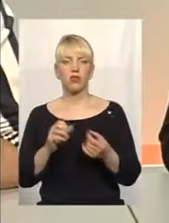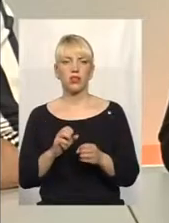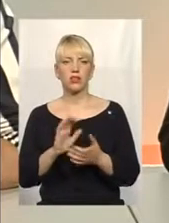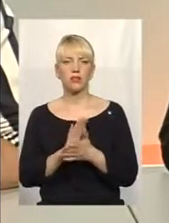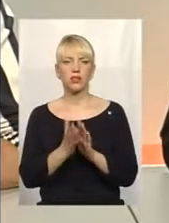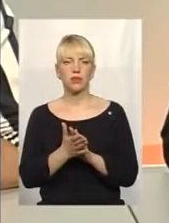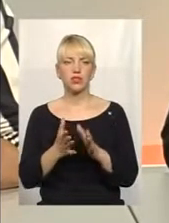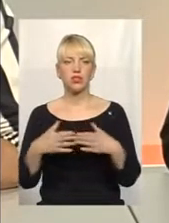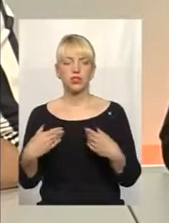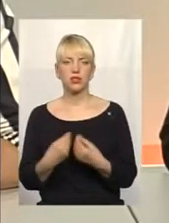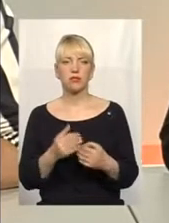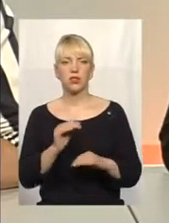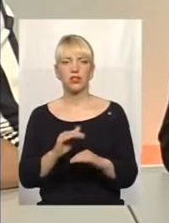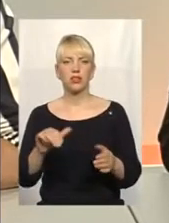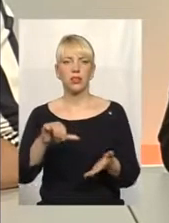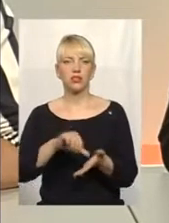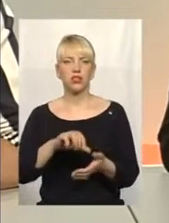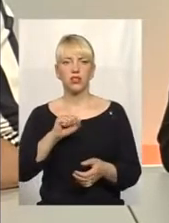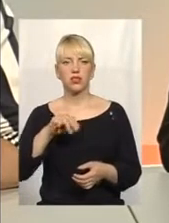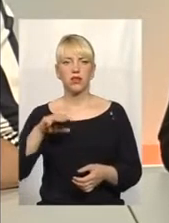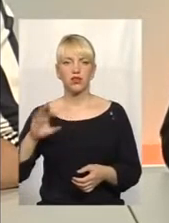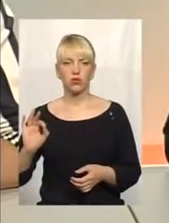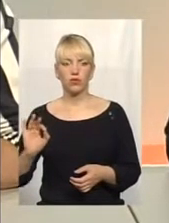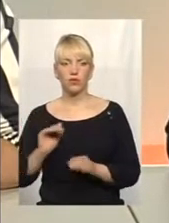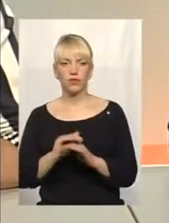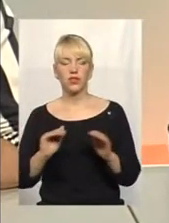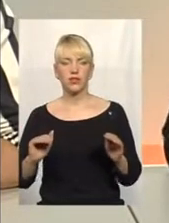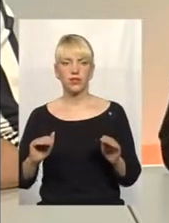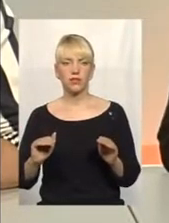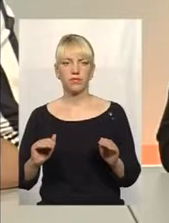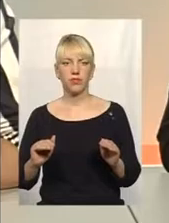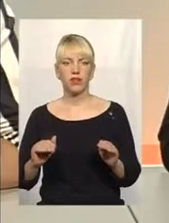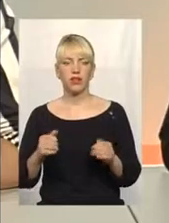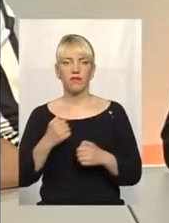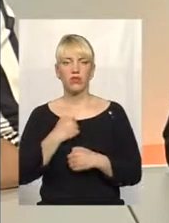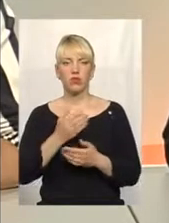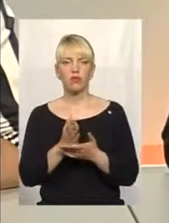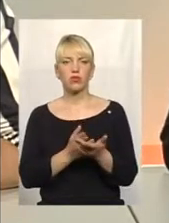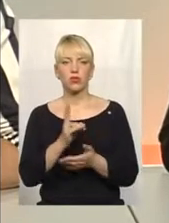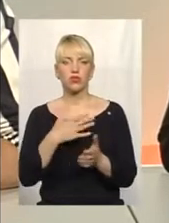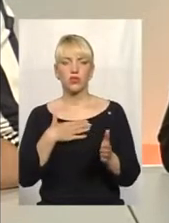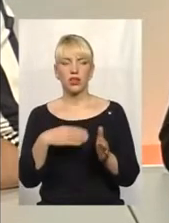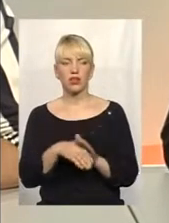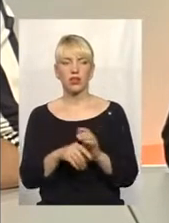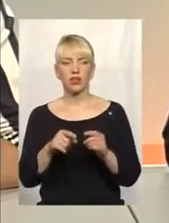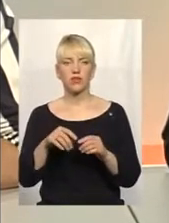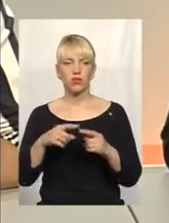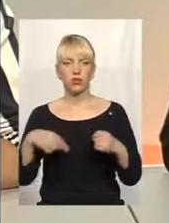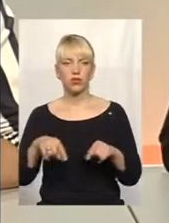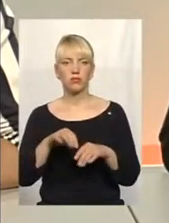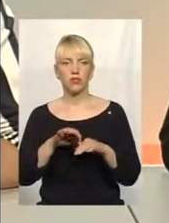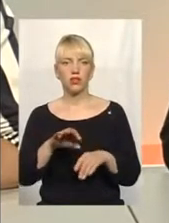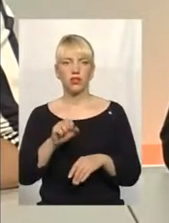сімей, діти учасників АТО, діти військовослужбовців, які загинули в зоні проведення